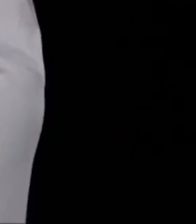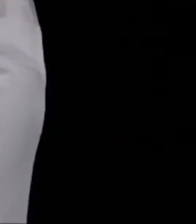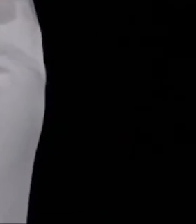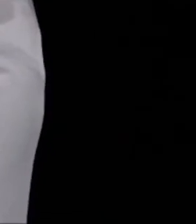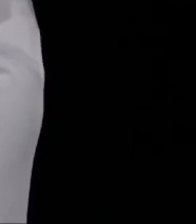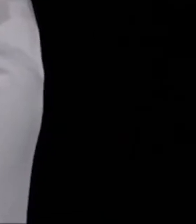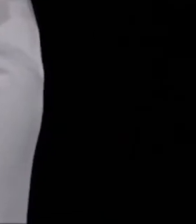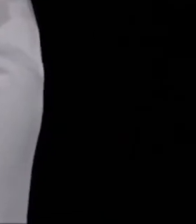있니다